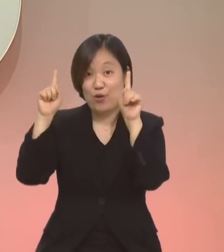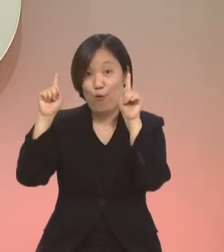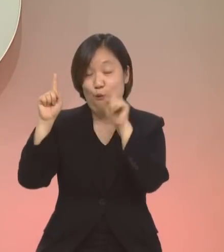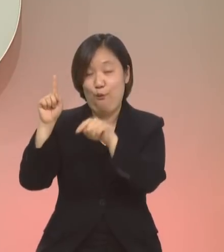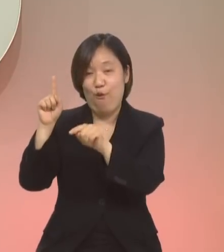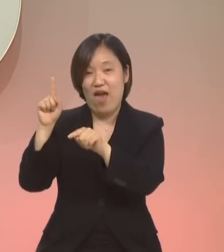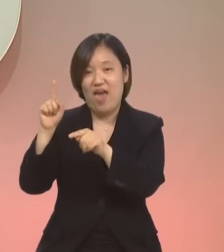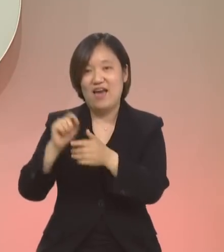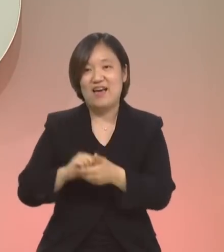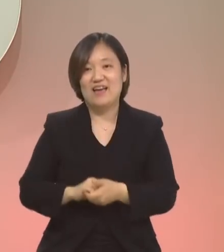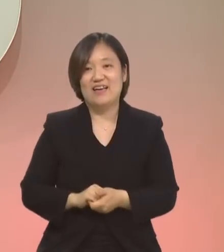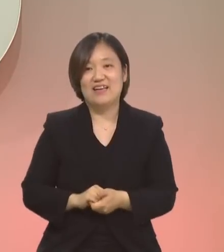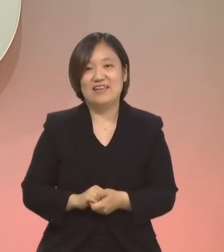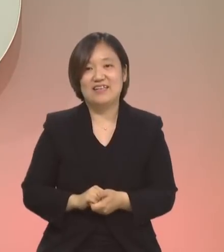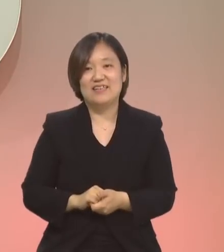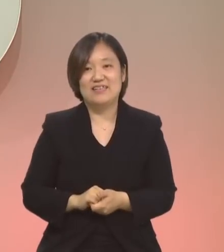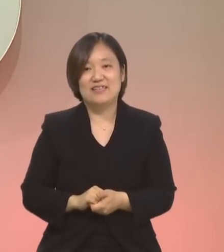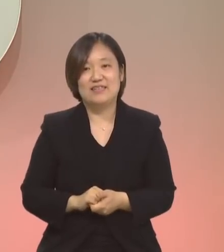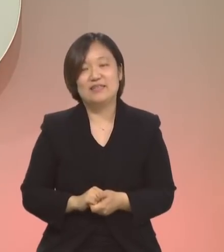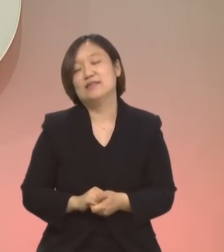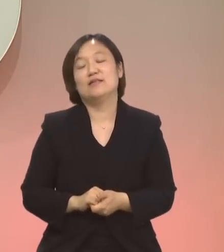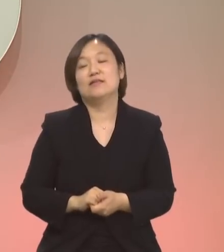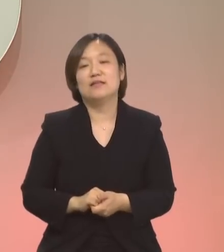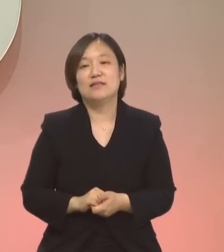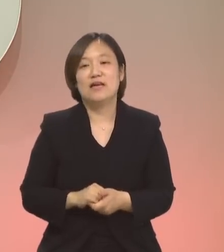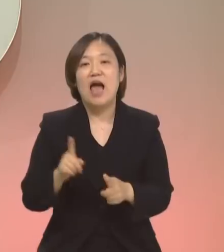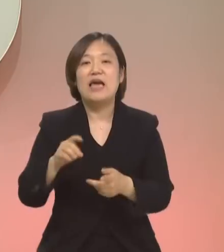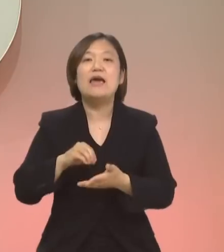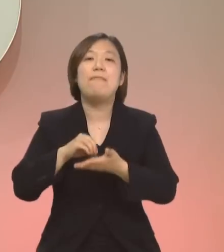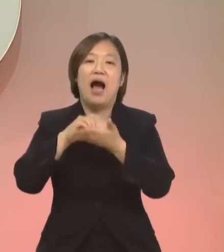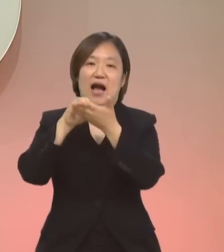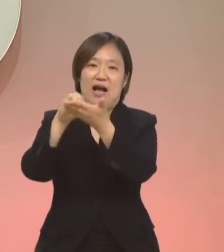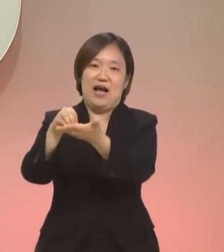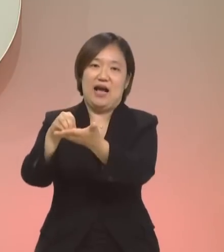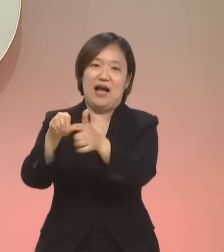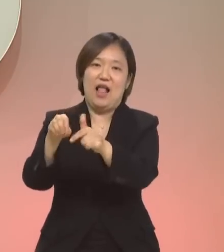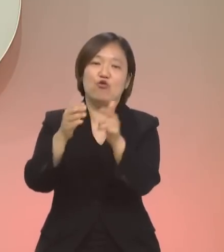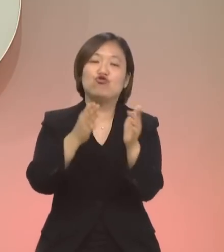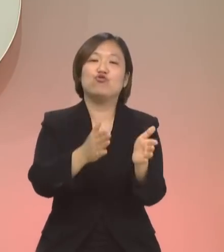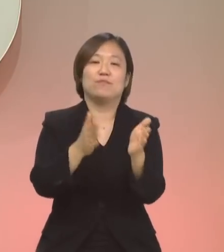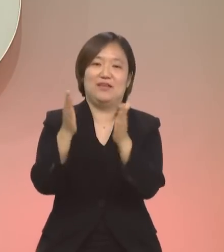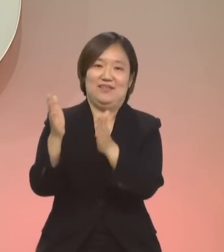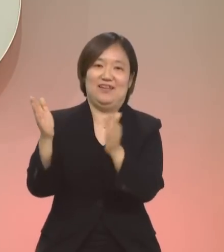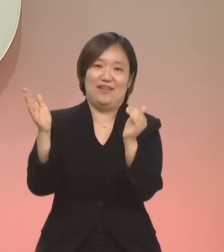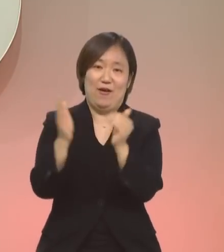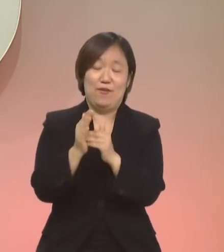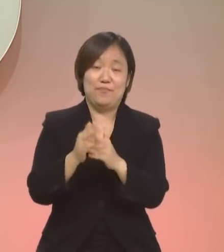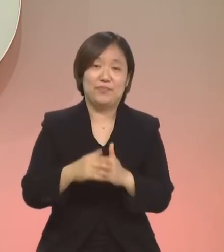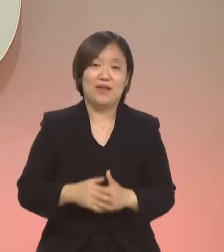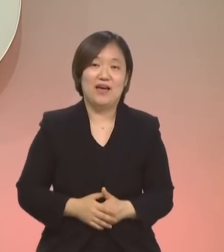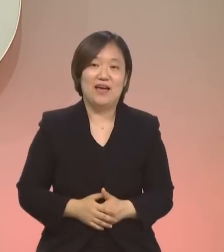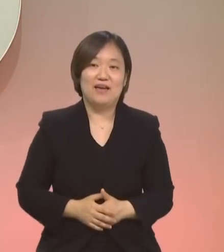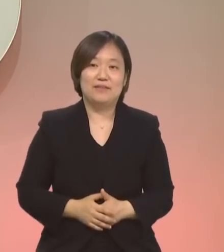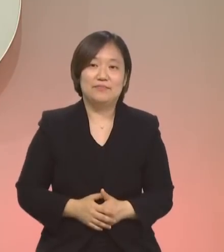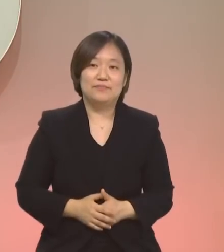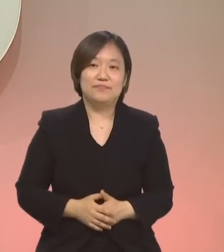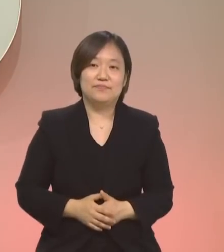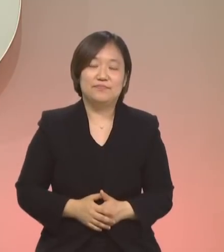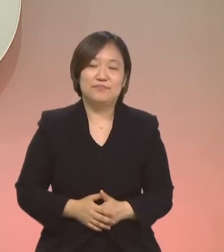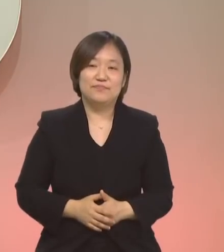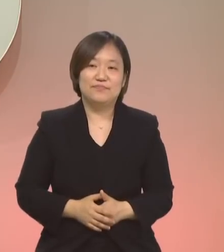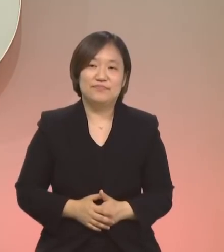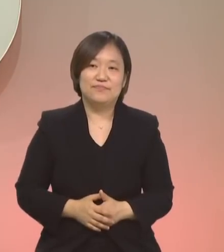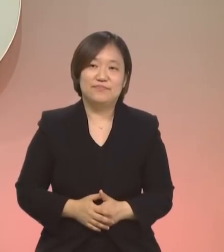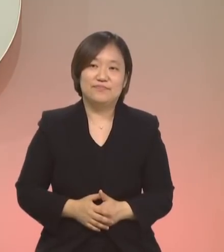이제 뭐 대학교에 입학하려고 준비를 이렇게 많이 했어요 했는데